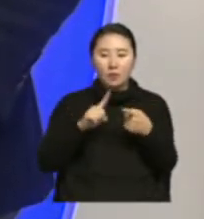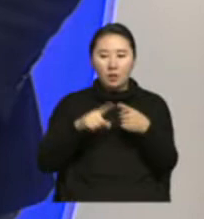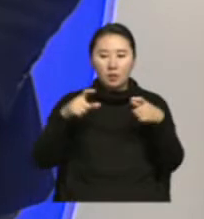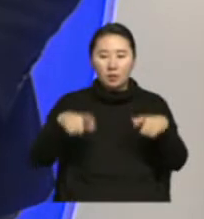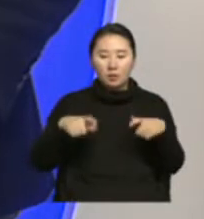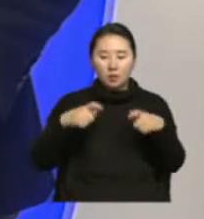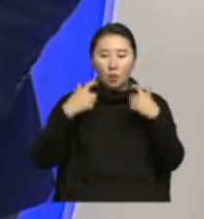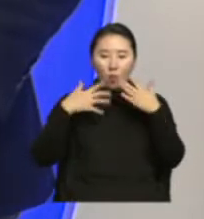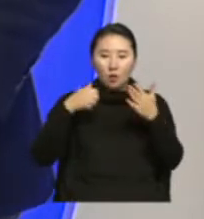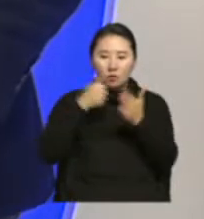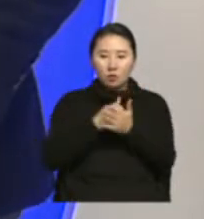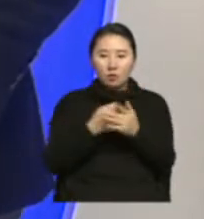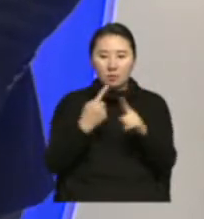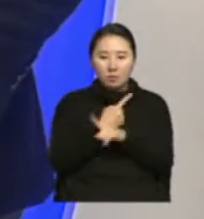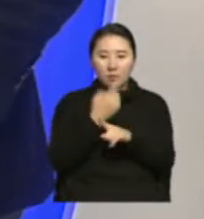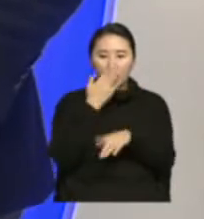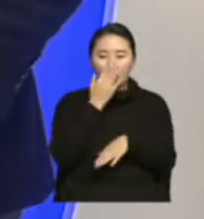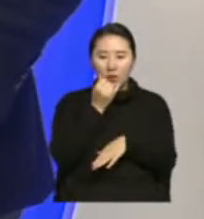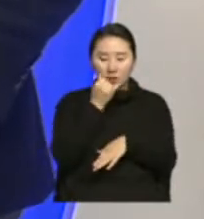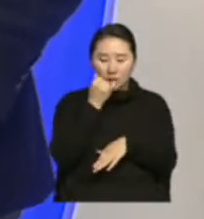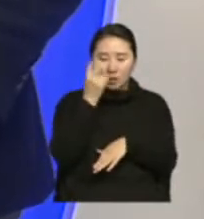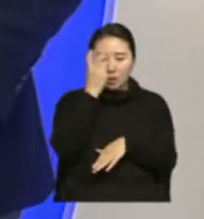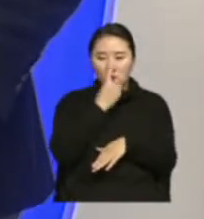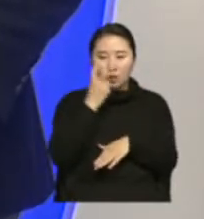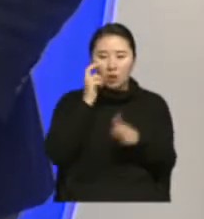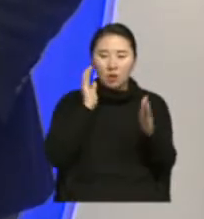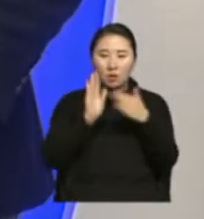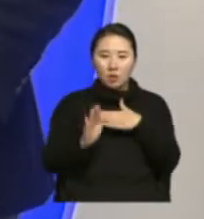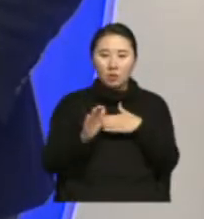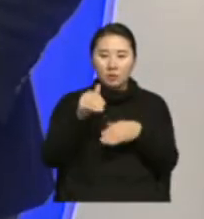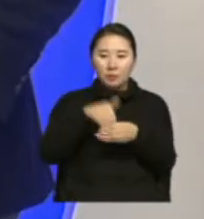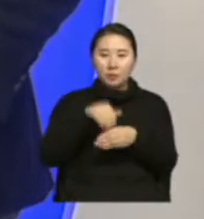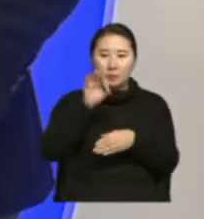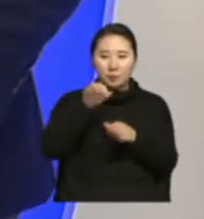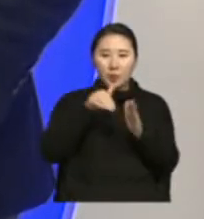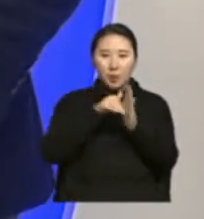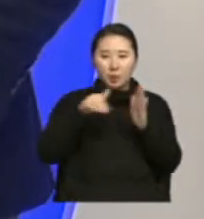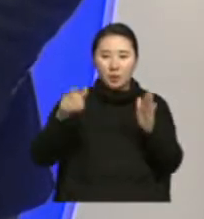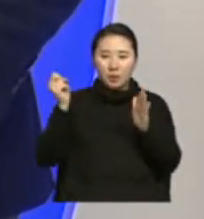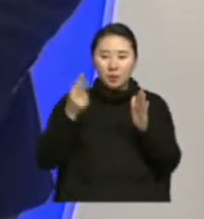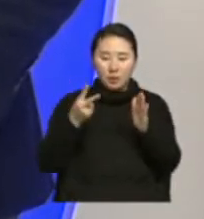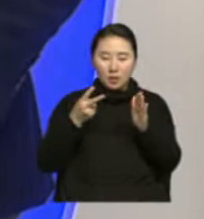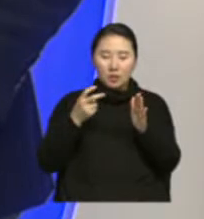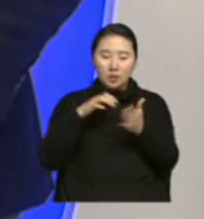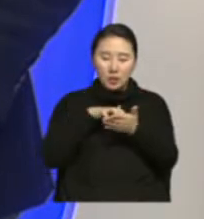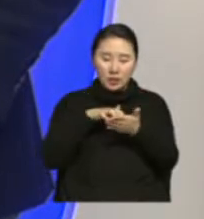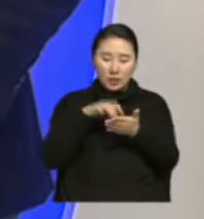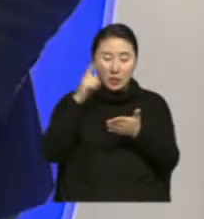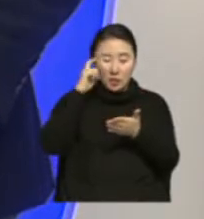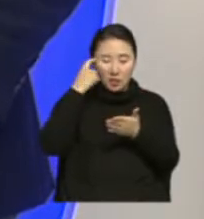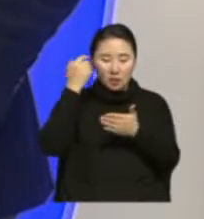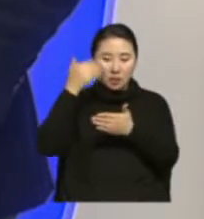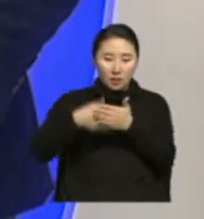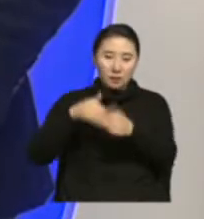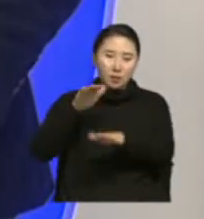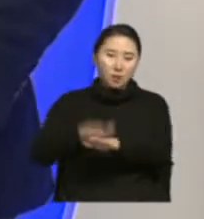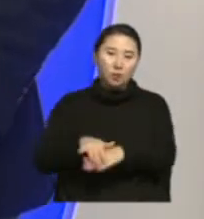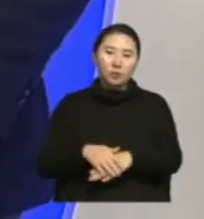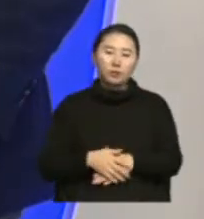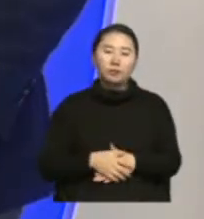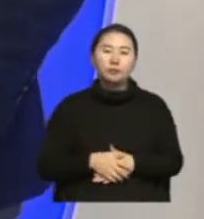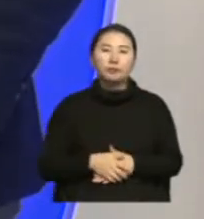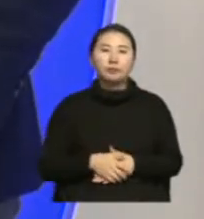지역구 획정이 바뀔 수 있는 만큼 선관위는 추후에 선거비용 제한액을 다시 산정할 여지가 있다는 점을 덧붙이기도